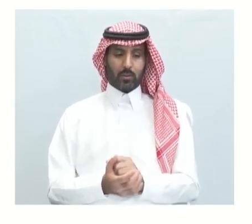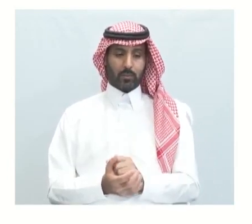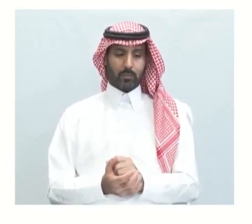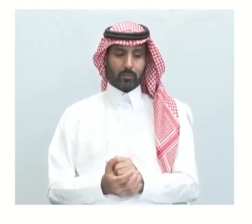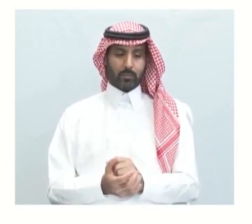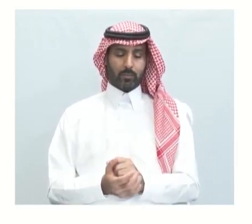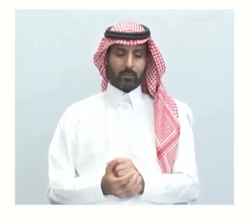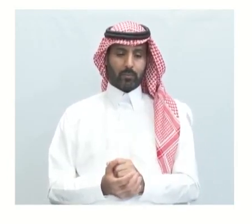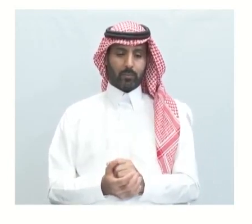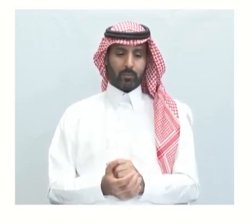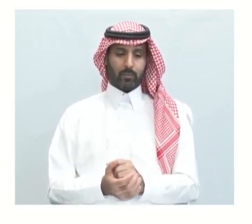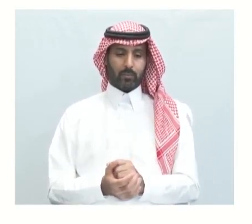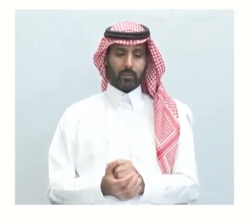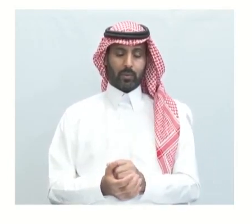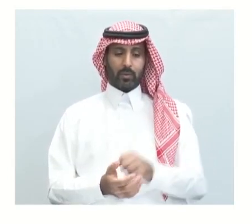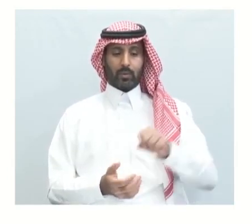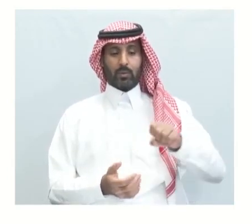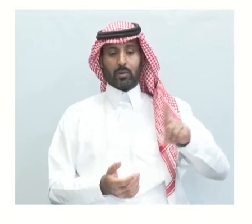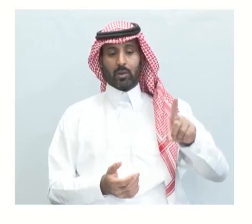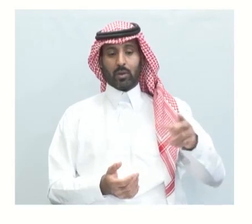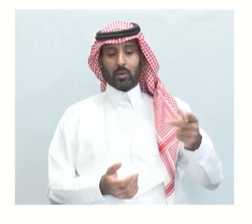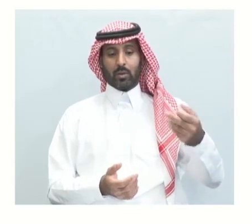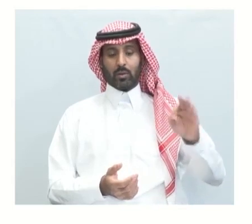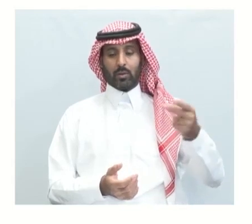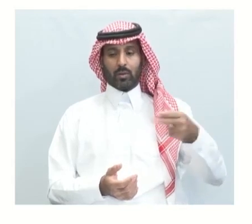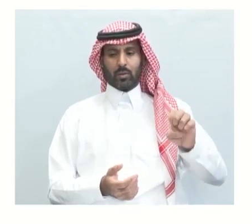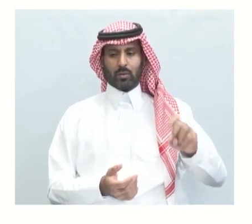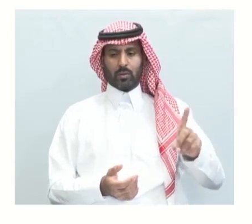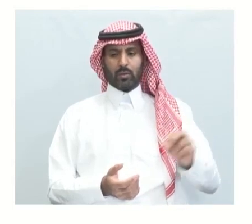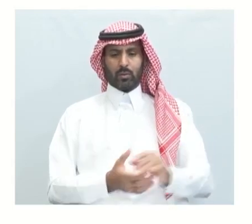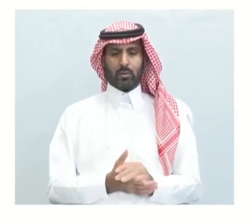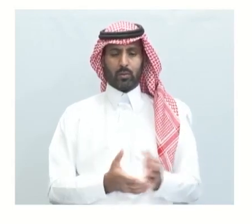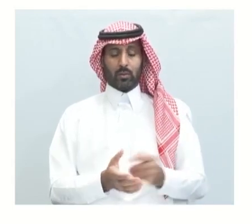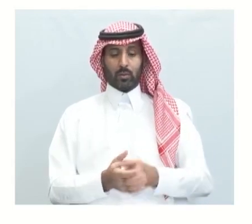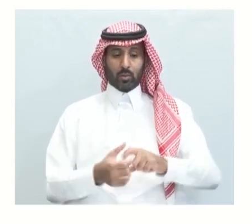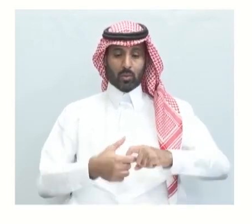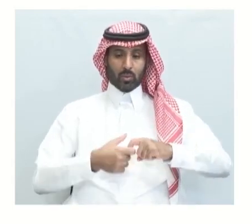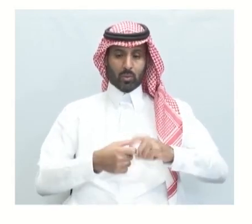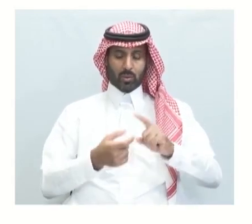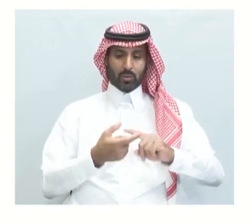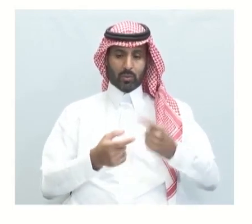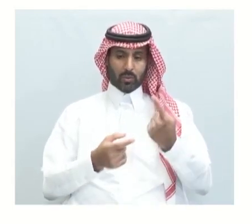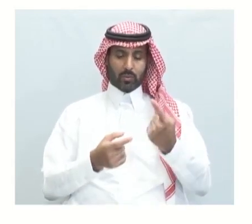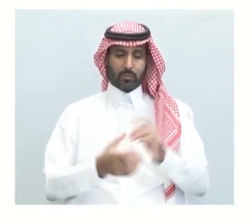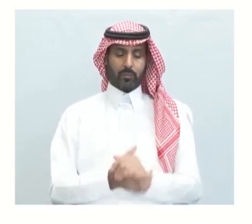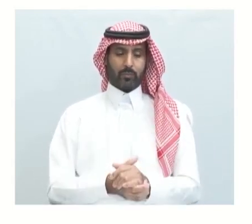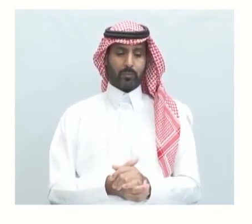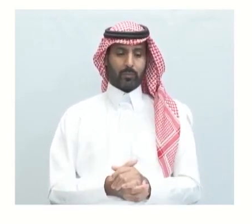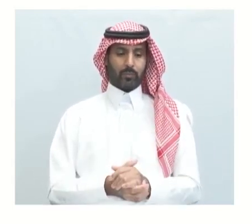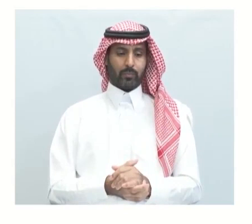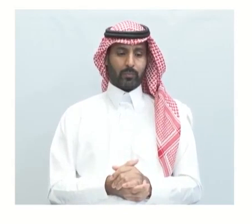لاحظ عقده راس لدينا هنا ثم مع عقده واحده انشاها مع عقده واحده الان نبدا